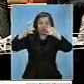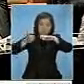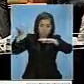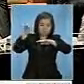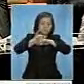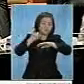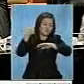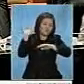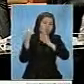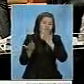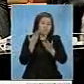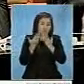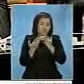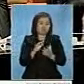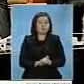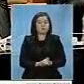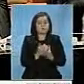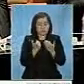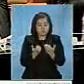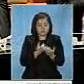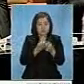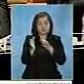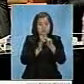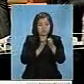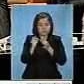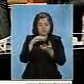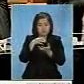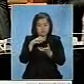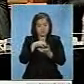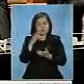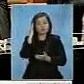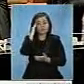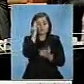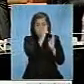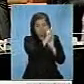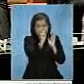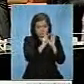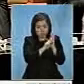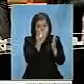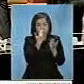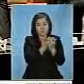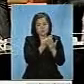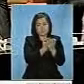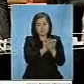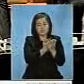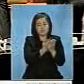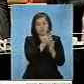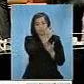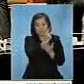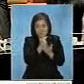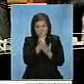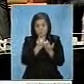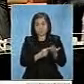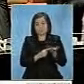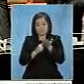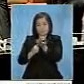ามในการดำเนินการตรงนี้นะครับขอกราบเรียนอีกครั้งหนึ่งว่ากฎหมายกู้เงินของรัฐบาลนี้จะเห็นชัดเจนว่าเ